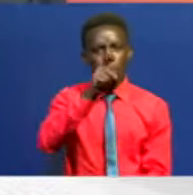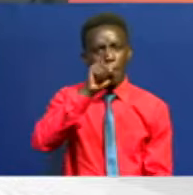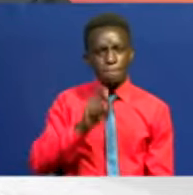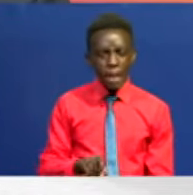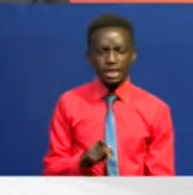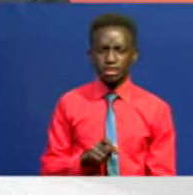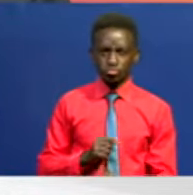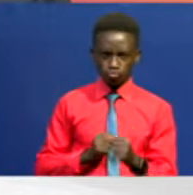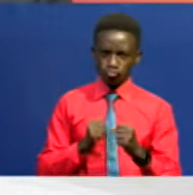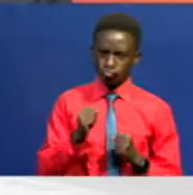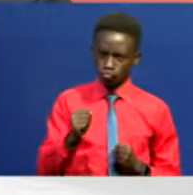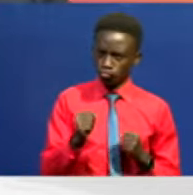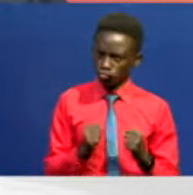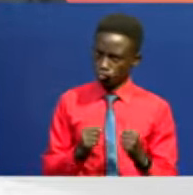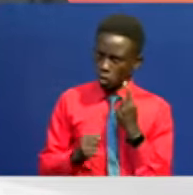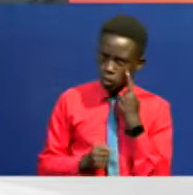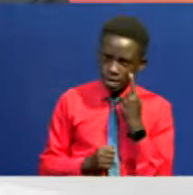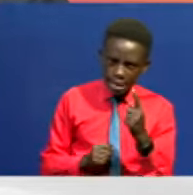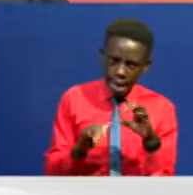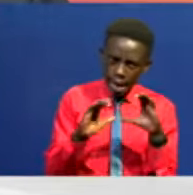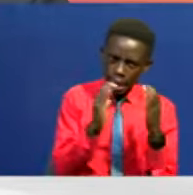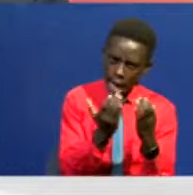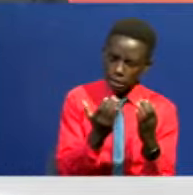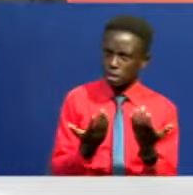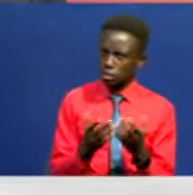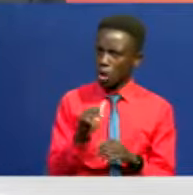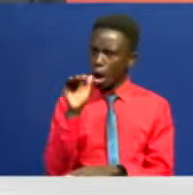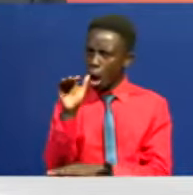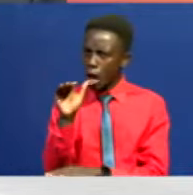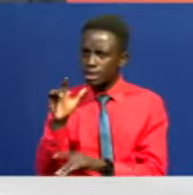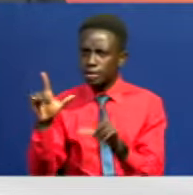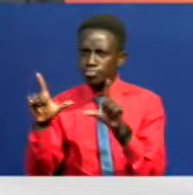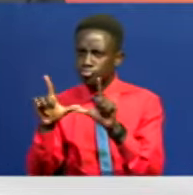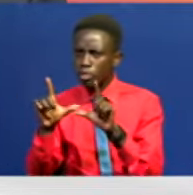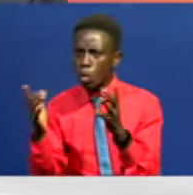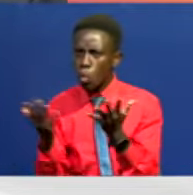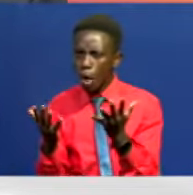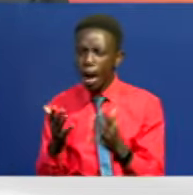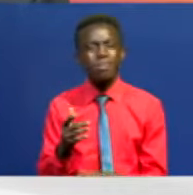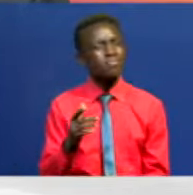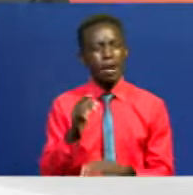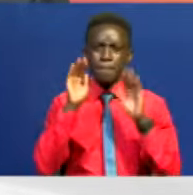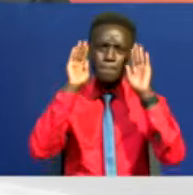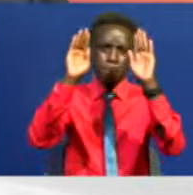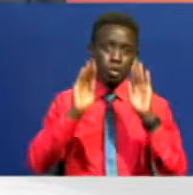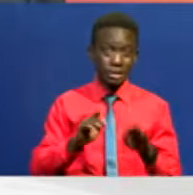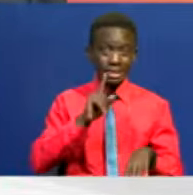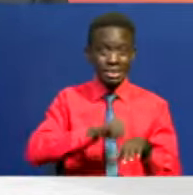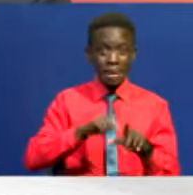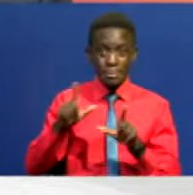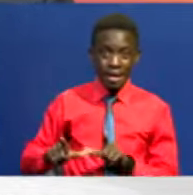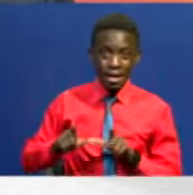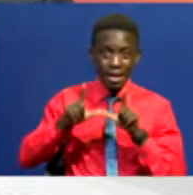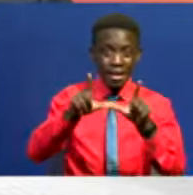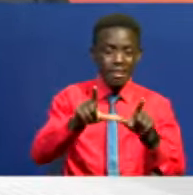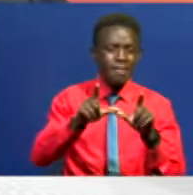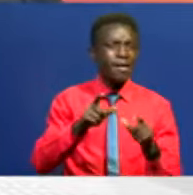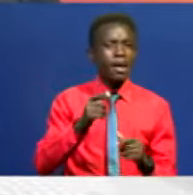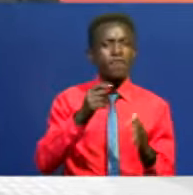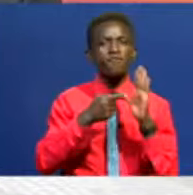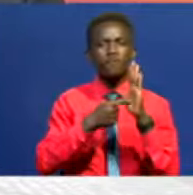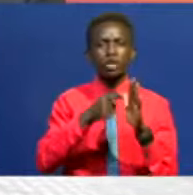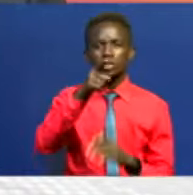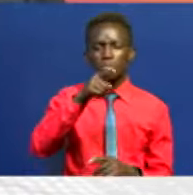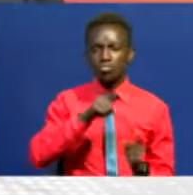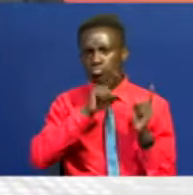maabara, waulize pia vyeti. Ni muhimu because ni haki yako kupewa cheti wakati unatembelea chuo. For example, umetembea kama